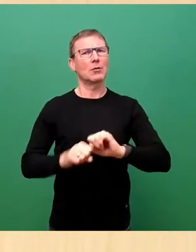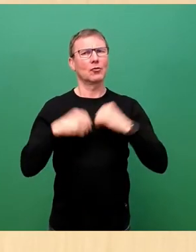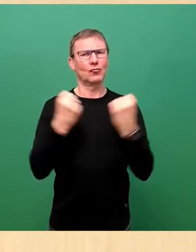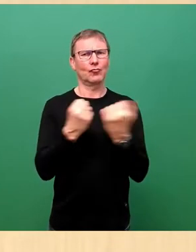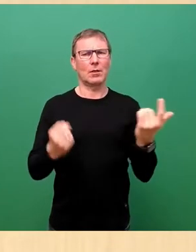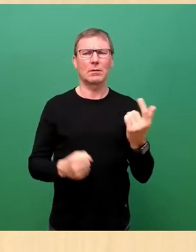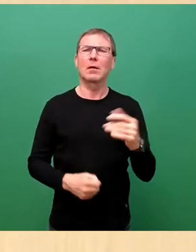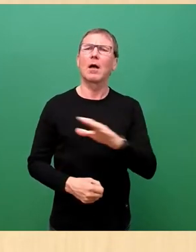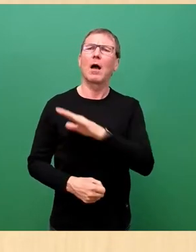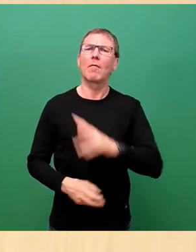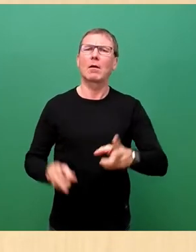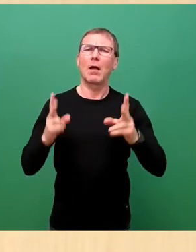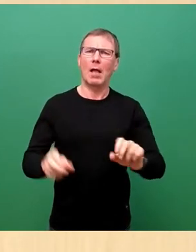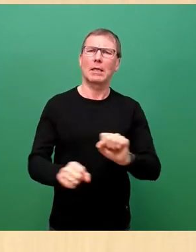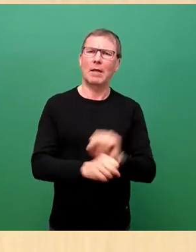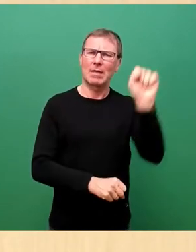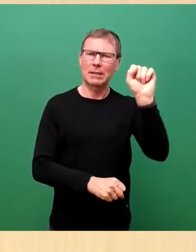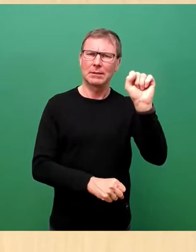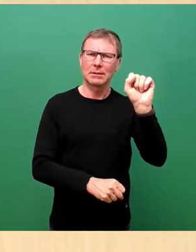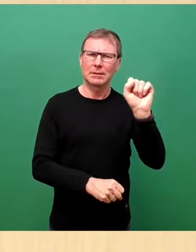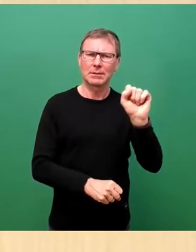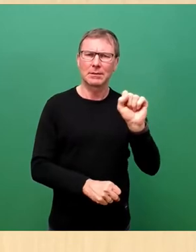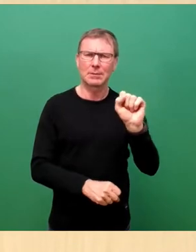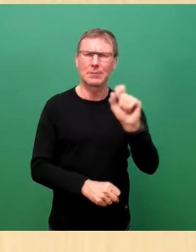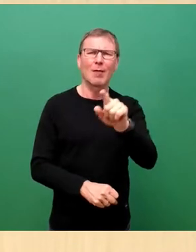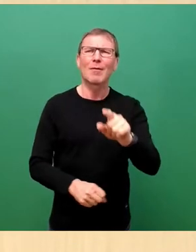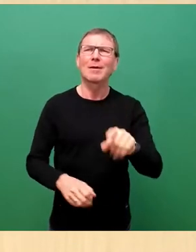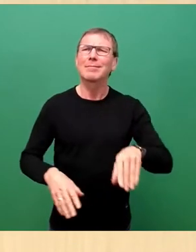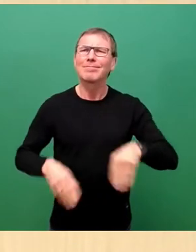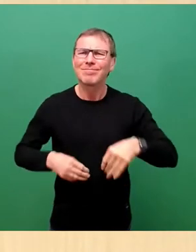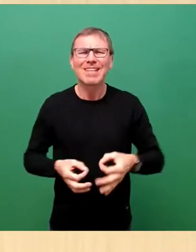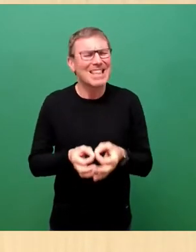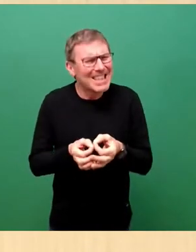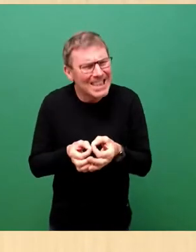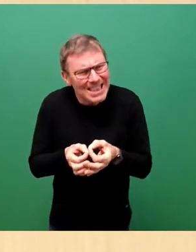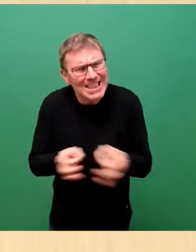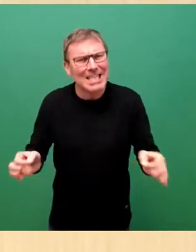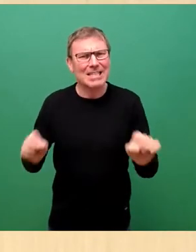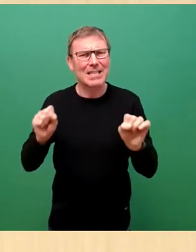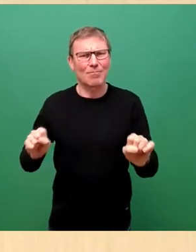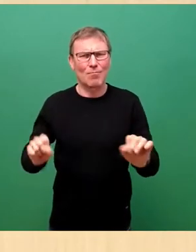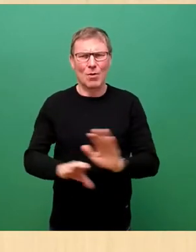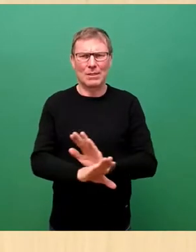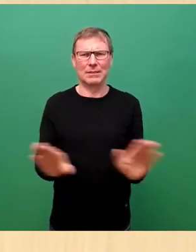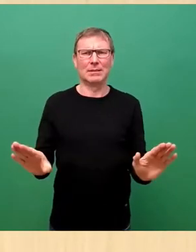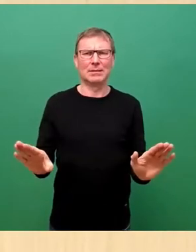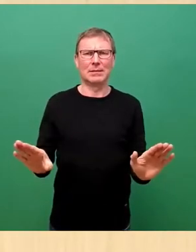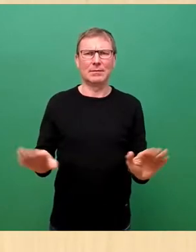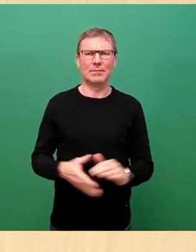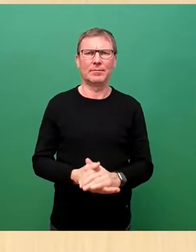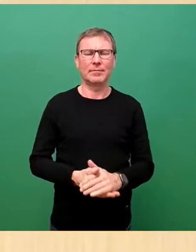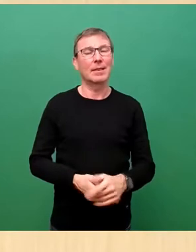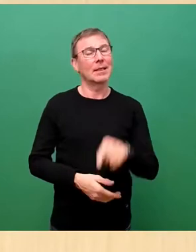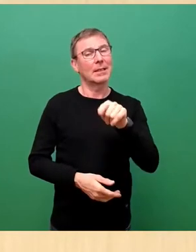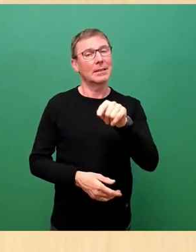völkerrechtswidrig und durch nichts, aber auch gar nichts zu rechtfertigen. Dieser